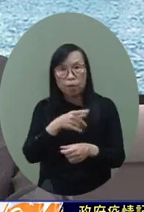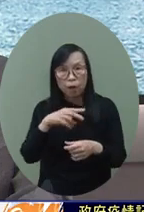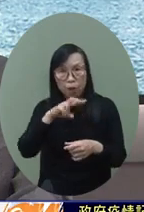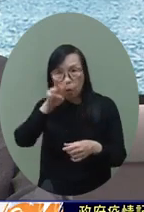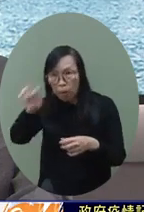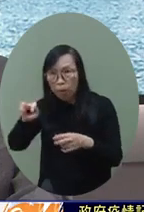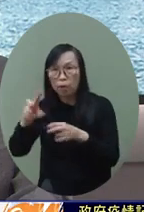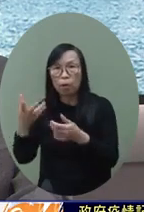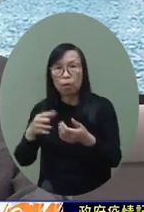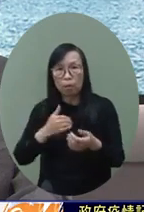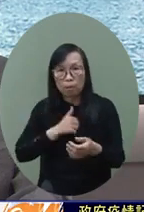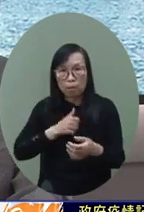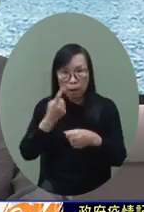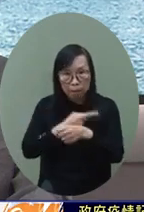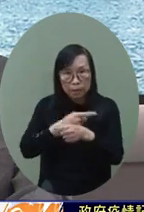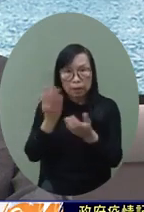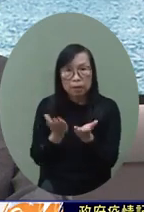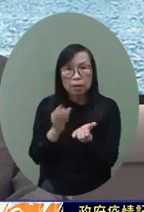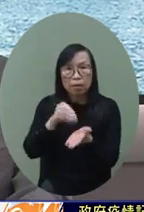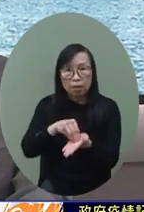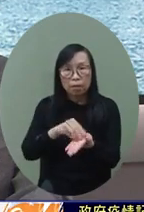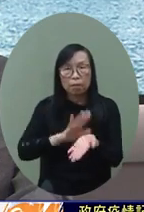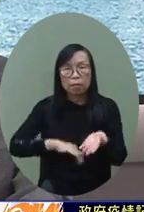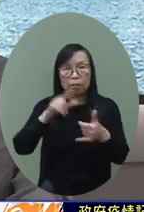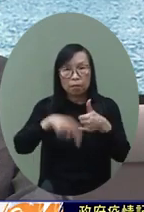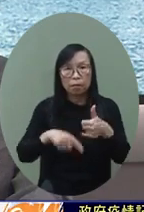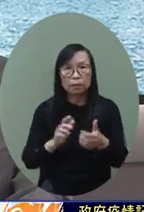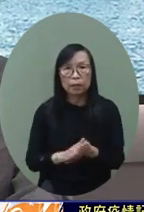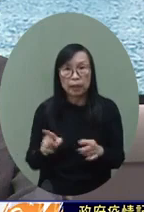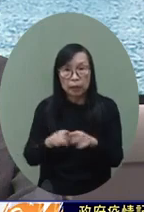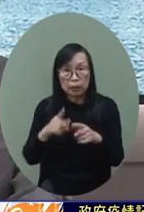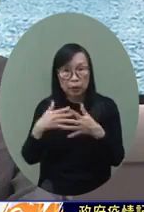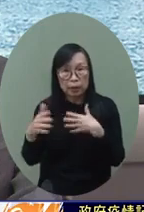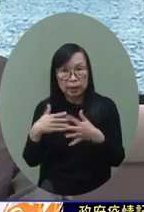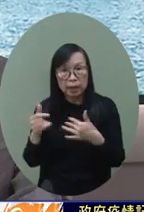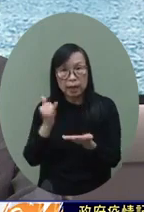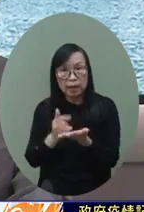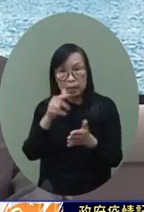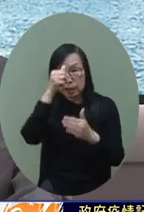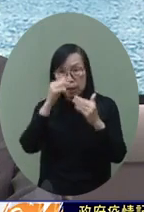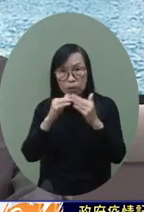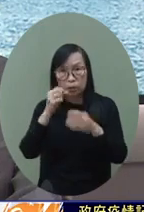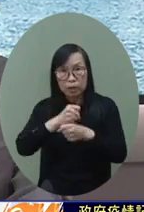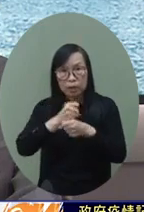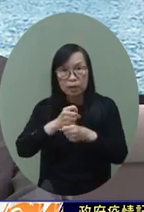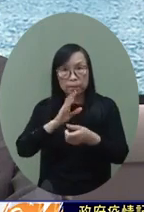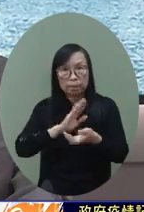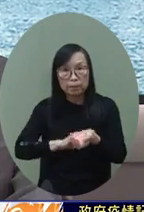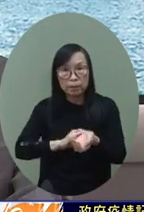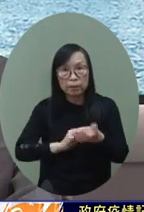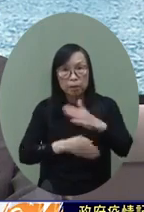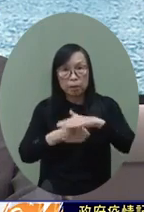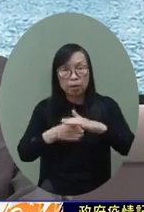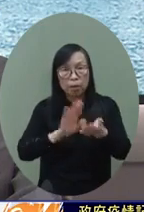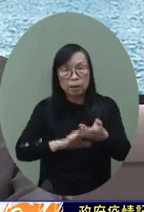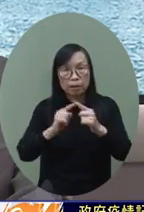一位係初步陽性嘅個案。咁呢位同事咧係喺醫院嘅職業治療部嘅一名病